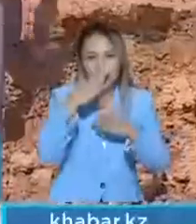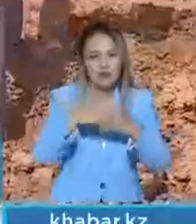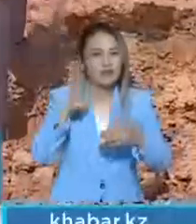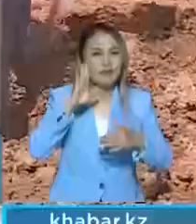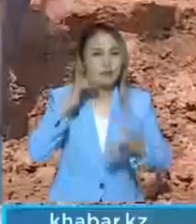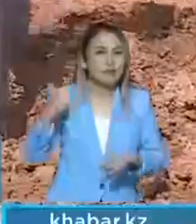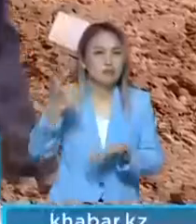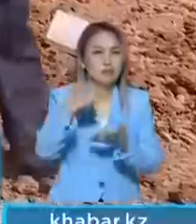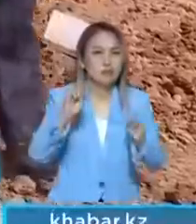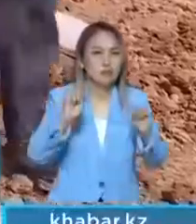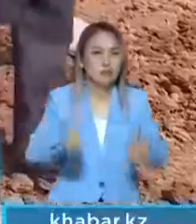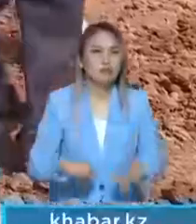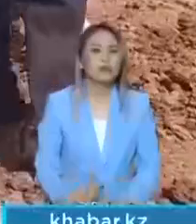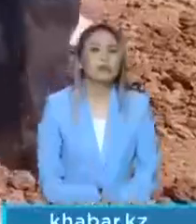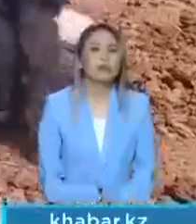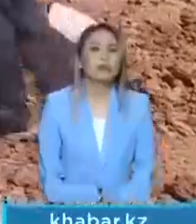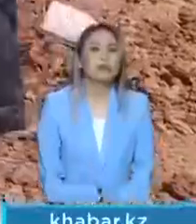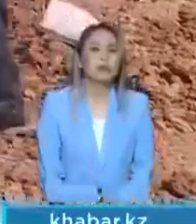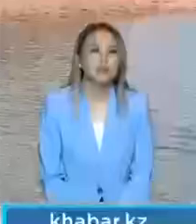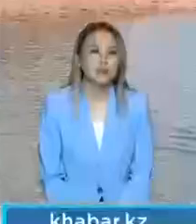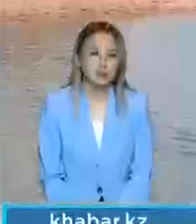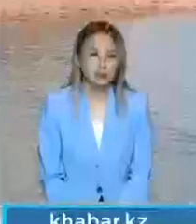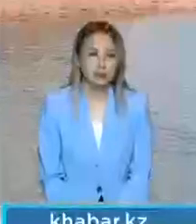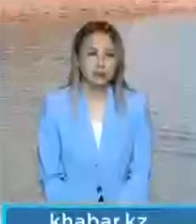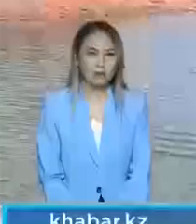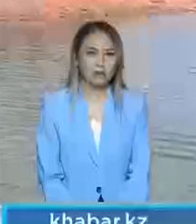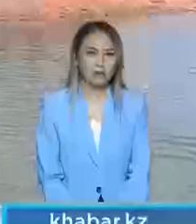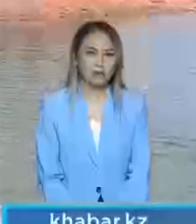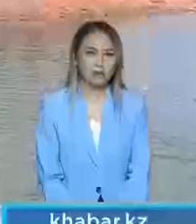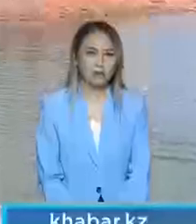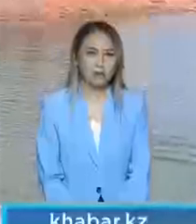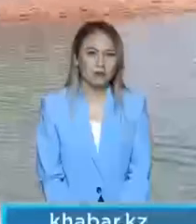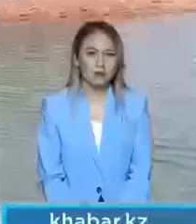суаруға мүмкіндік бермек. Мансұр Рысқожин, Айнадин Молдабеков, Айбек Даутов, Ақтөбе облысы, хабар.